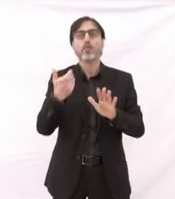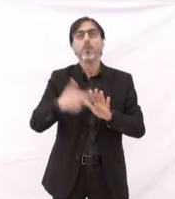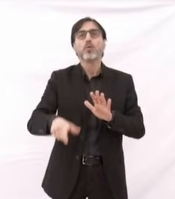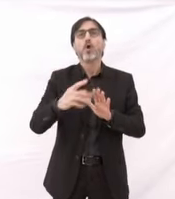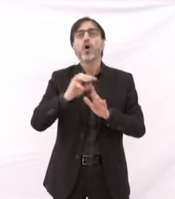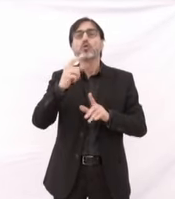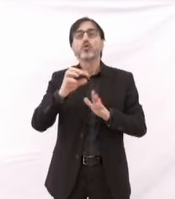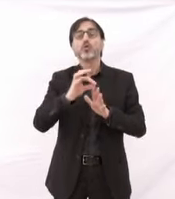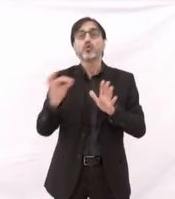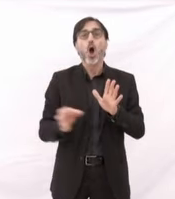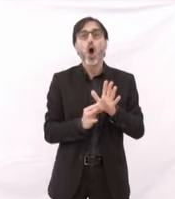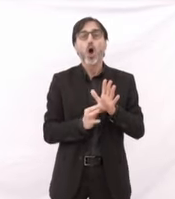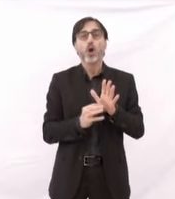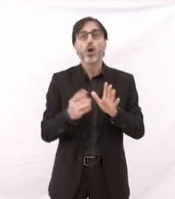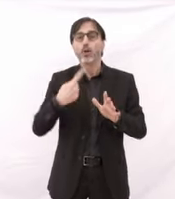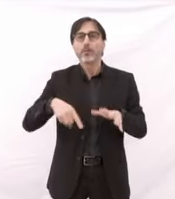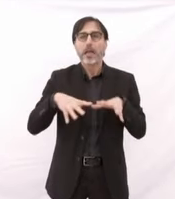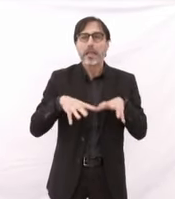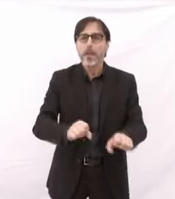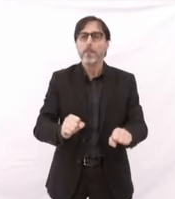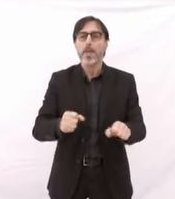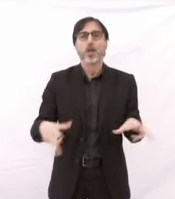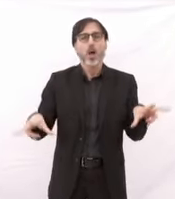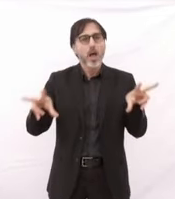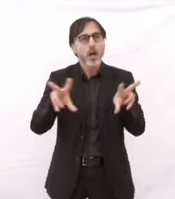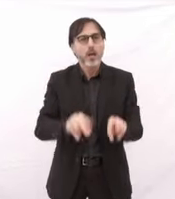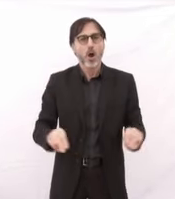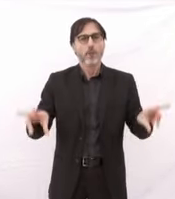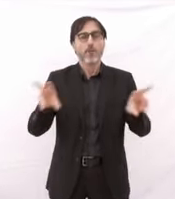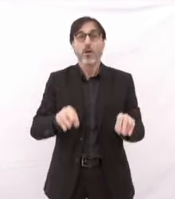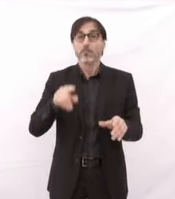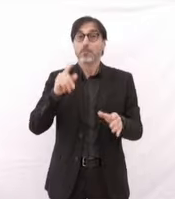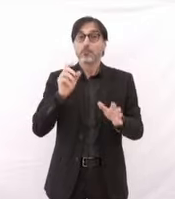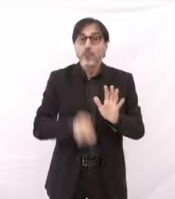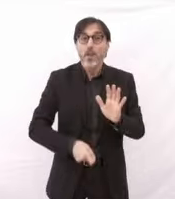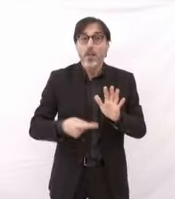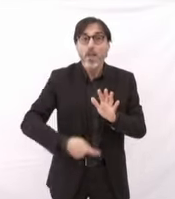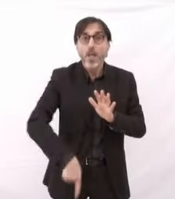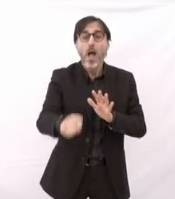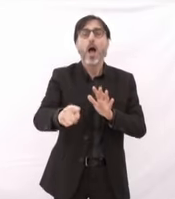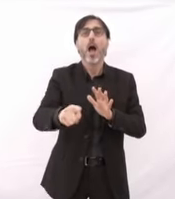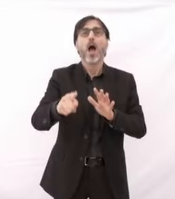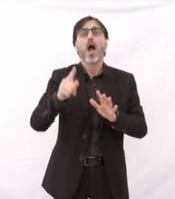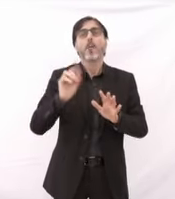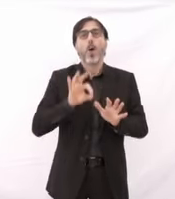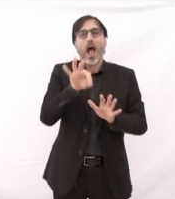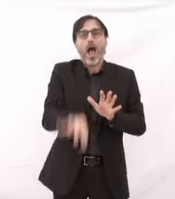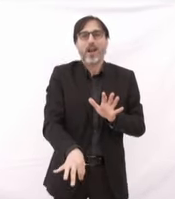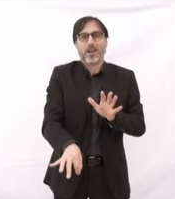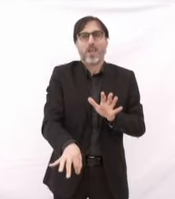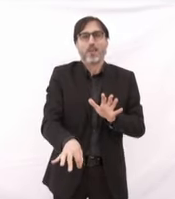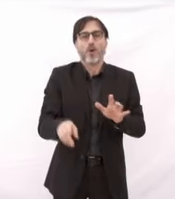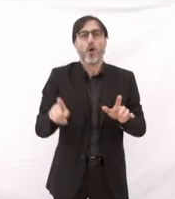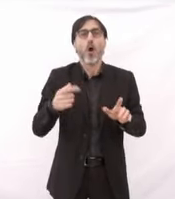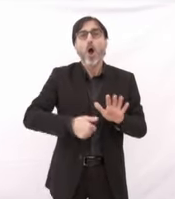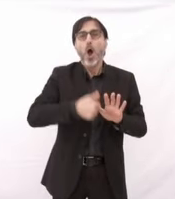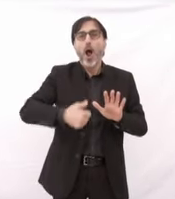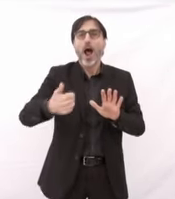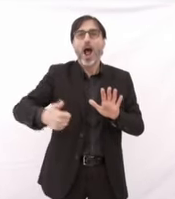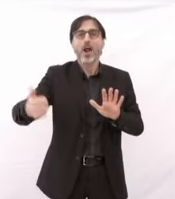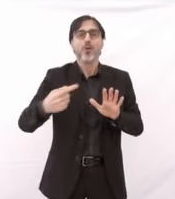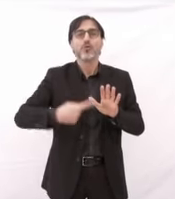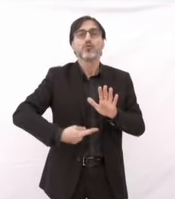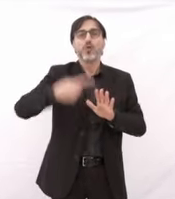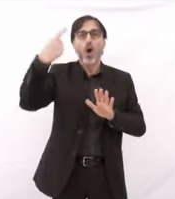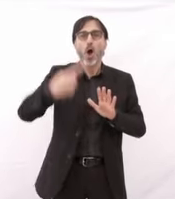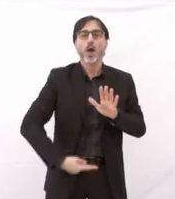giorno in cui il nostro impegno si rinnova, è un punto di partenza ma è anche un punto di arrivo, no? Ogni anno con questa